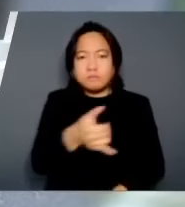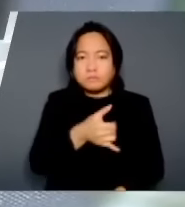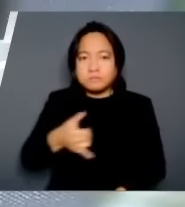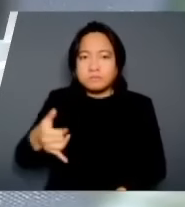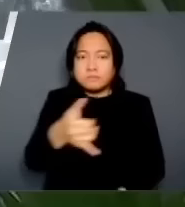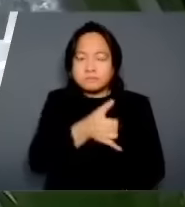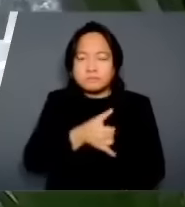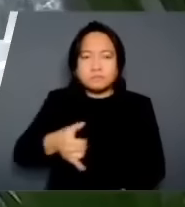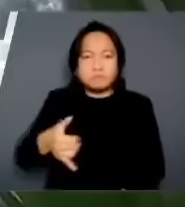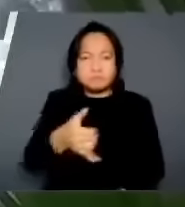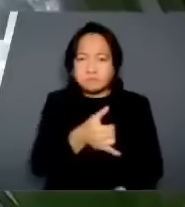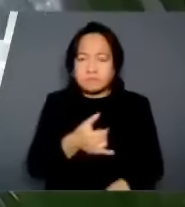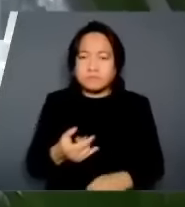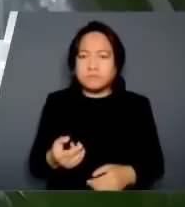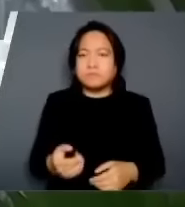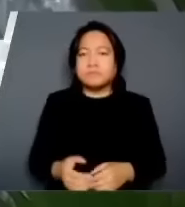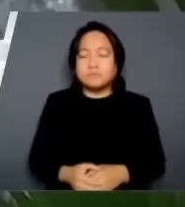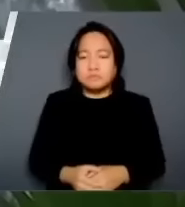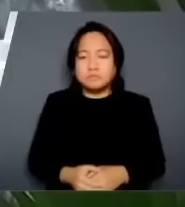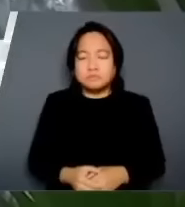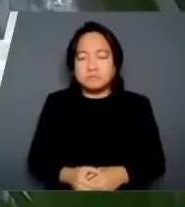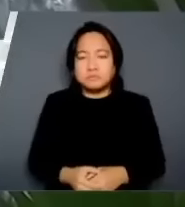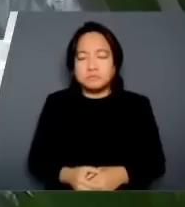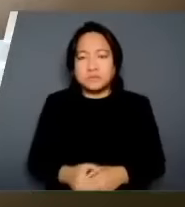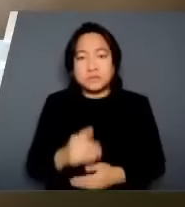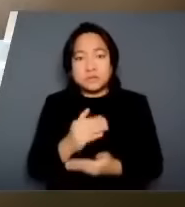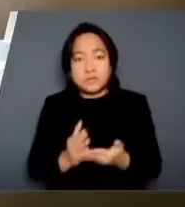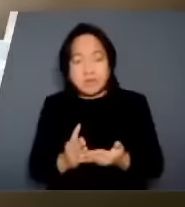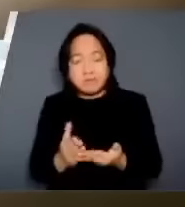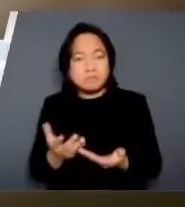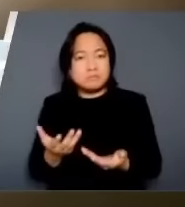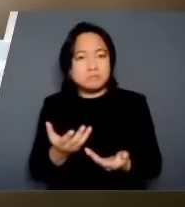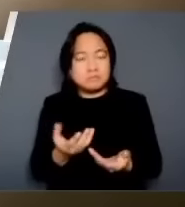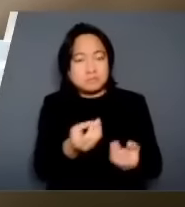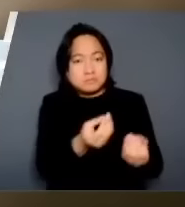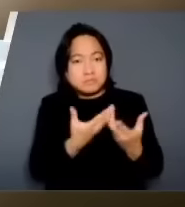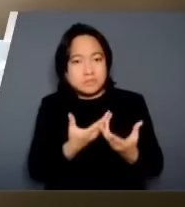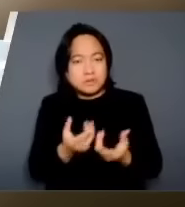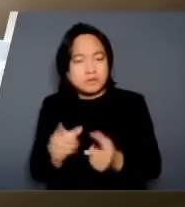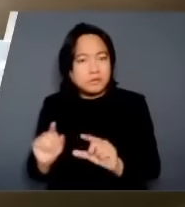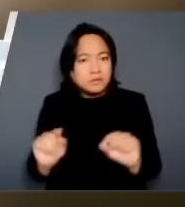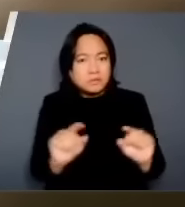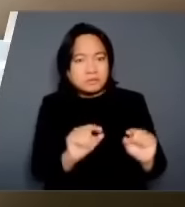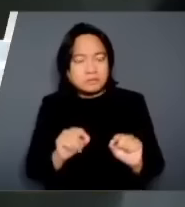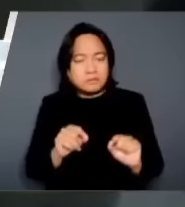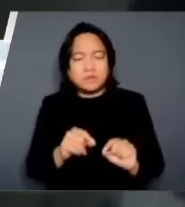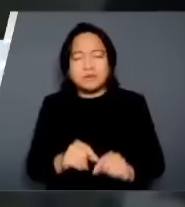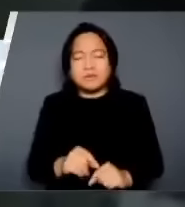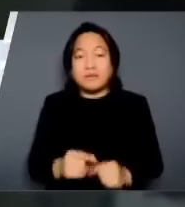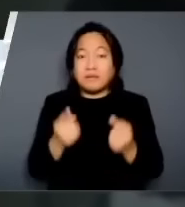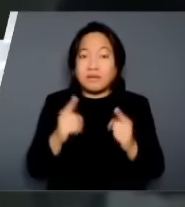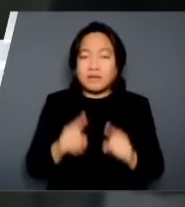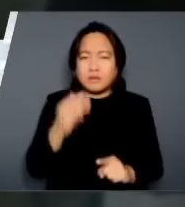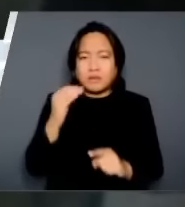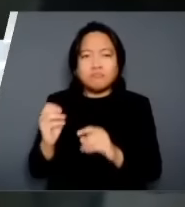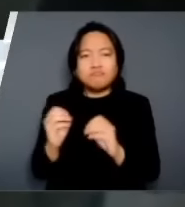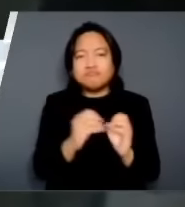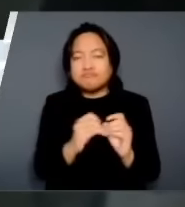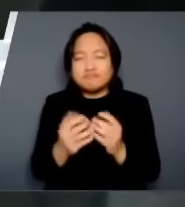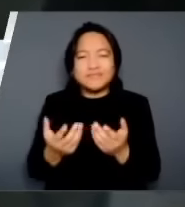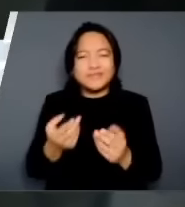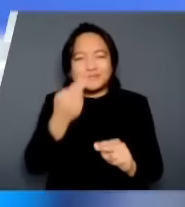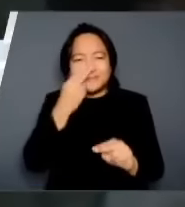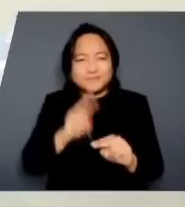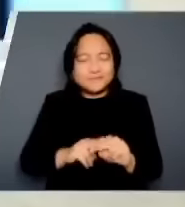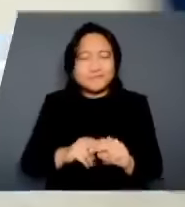sa salaysay ng dalawa sa kanila na tumatayo ngayong testigo, nagbibiruan sila ng inasar umano ni Shaina, ang isa sa